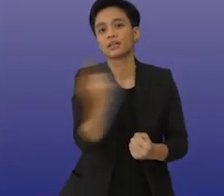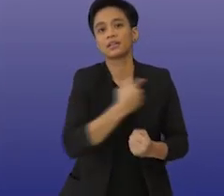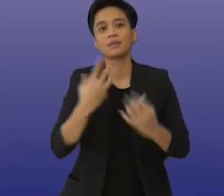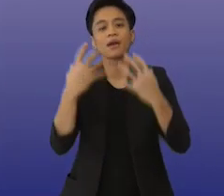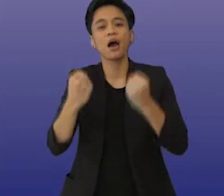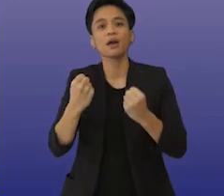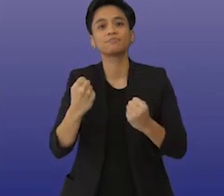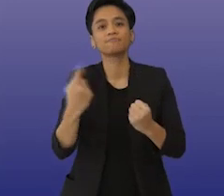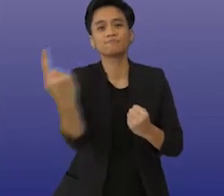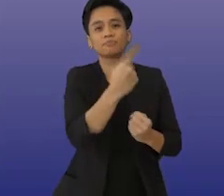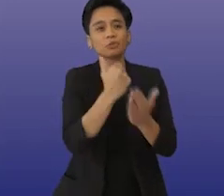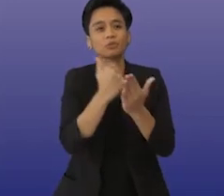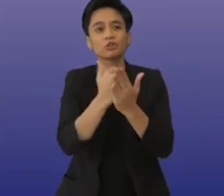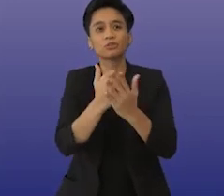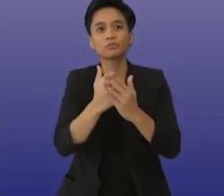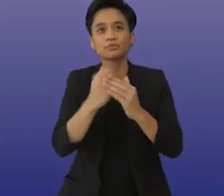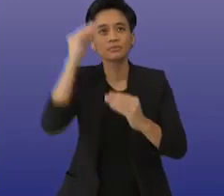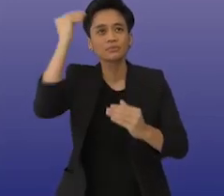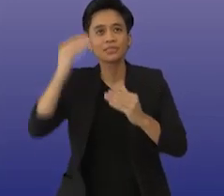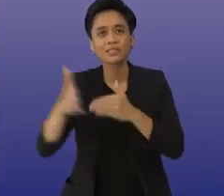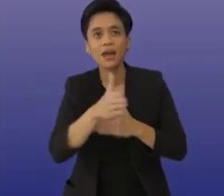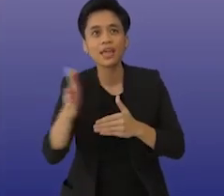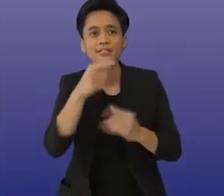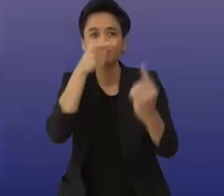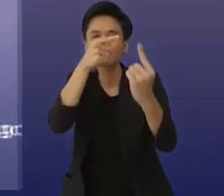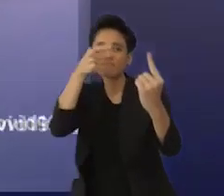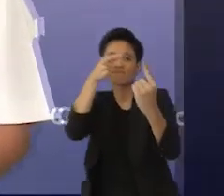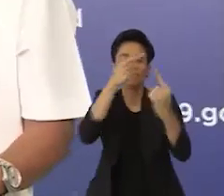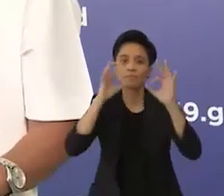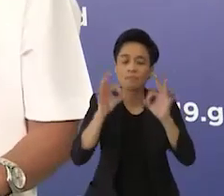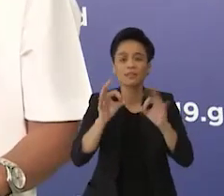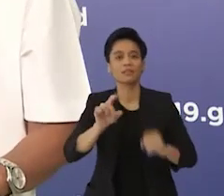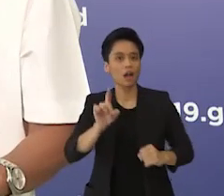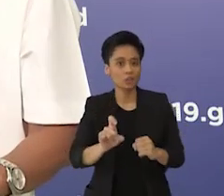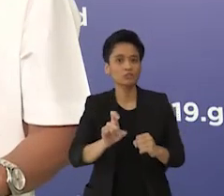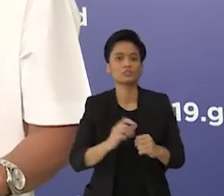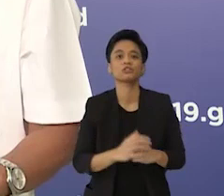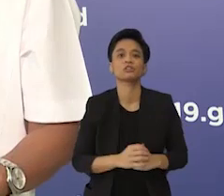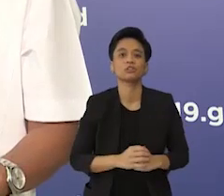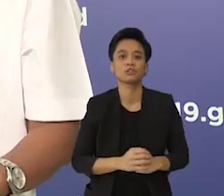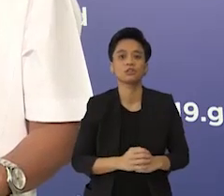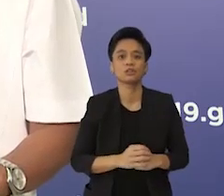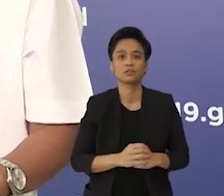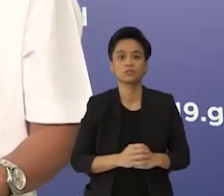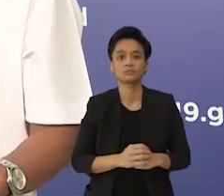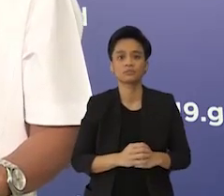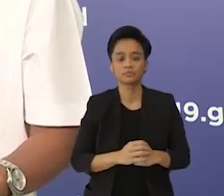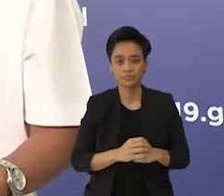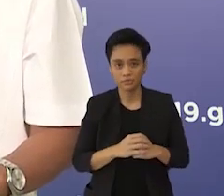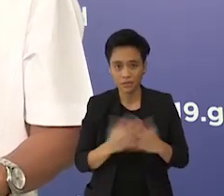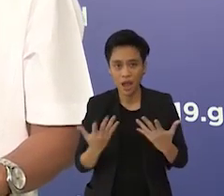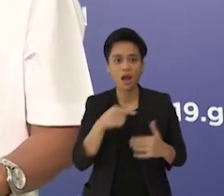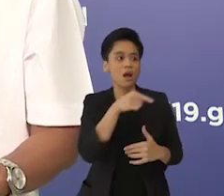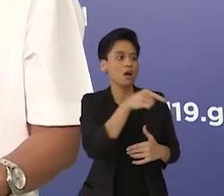baik dan harus tepat sasaran Hai Oleh karena itu saudara sekalian dampak non